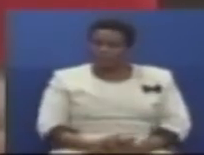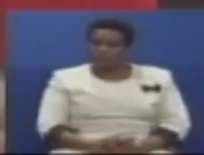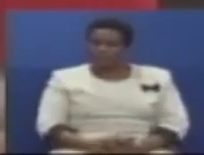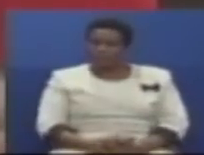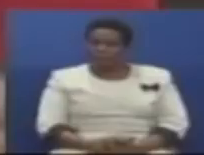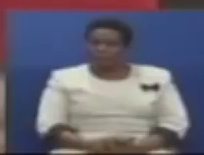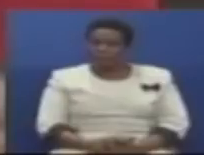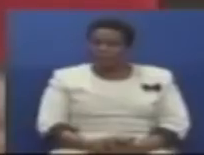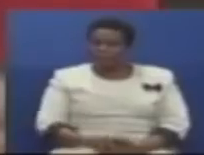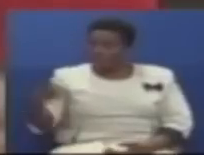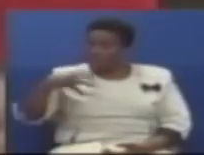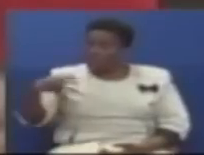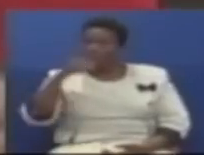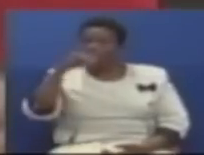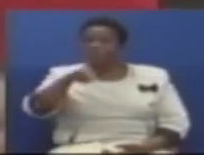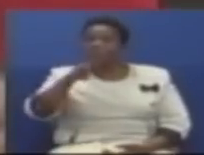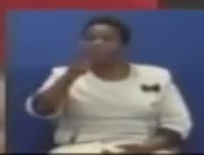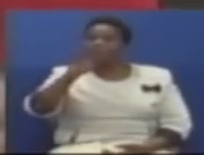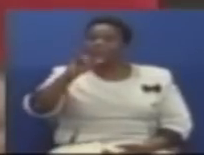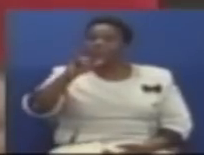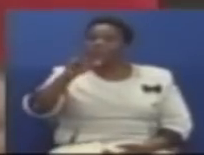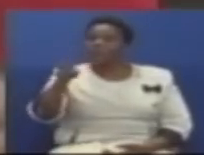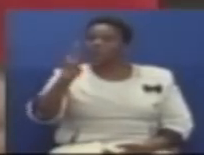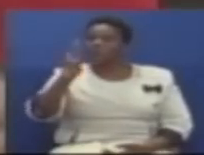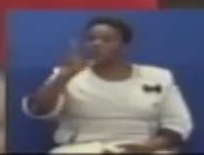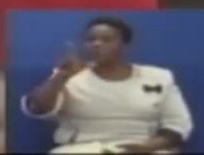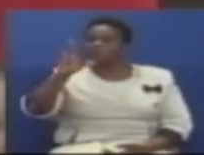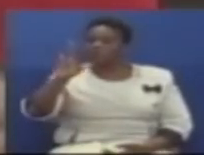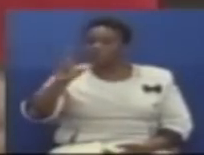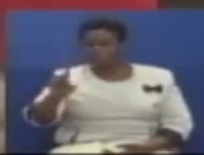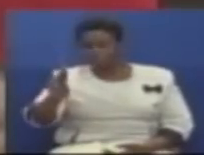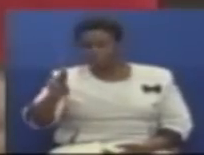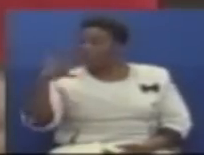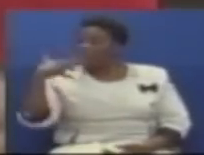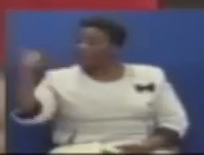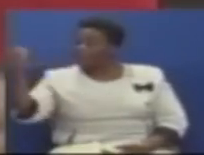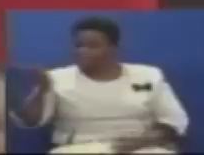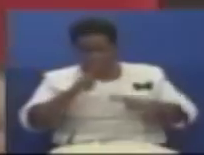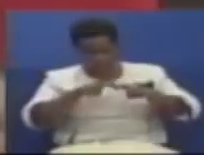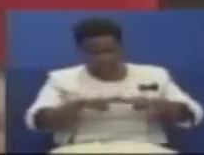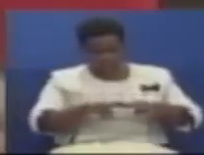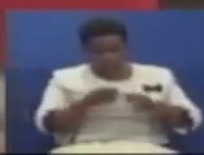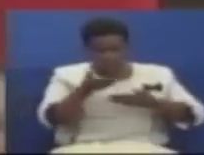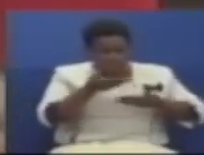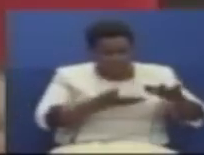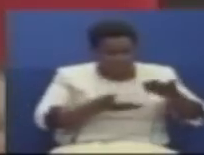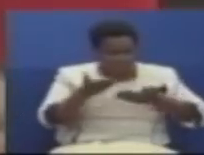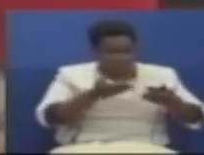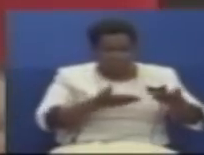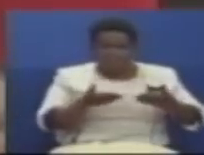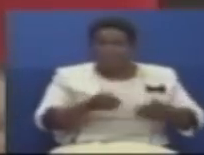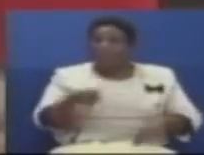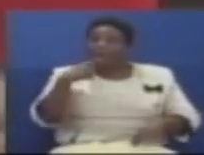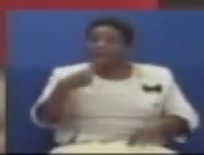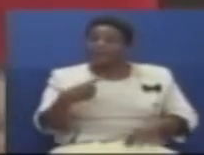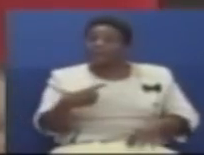Na waziri Mwigulu akaniita, nikamwambia wakati waziri wa mambo ya ndani, nikamwambia, akaniambia niwalete